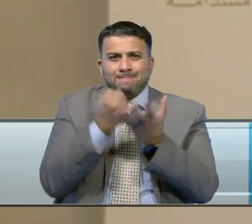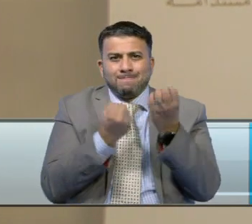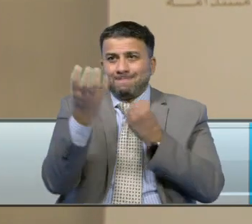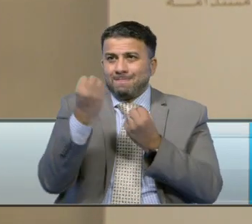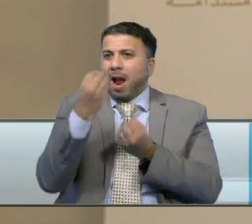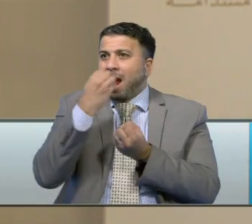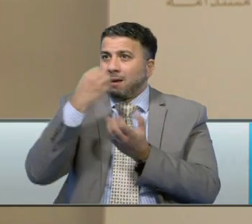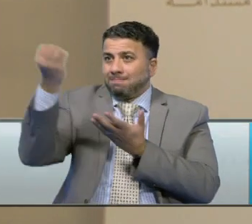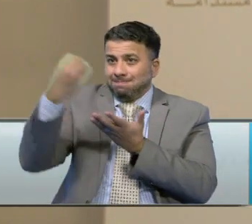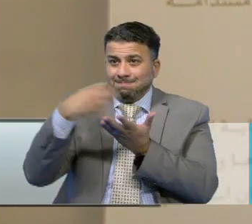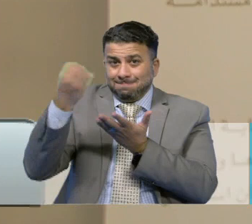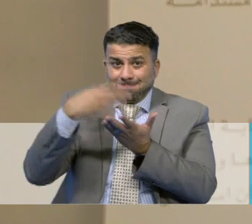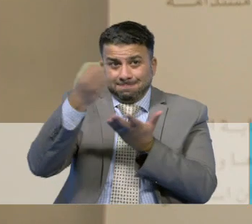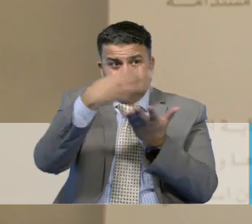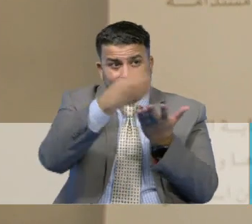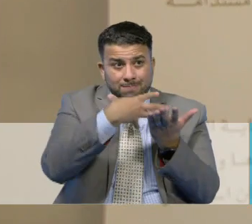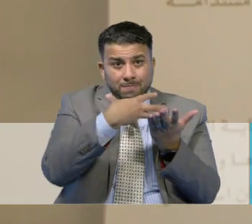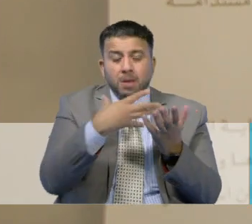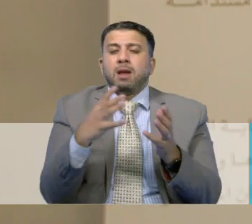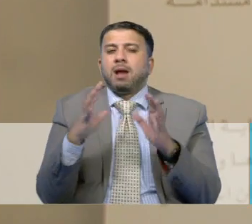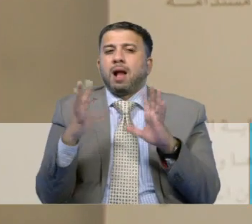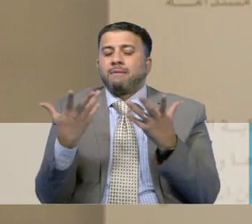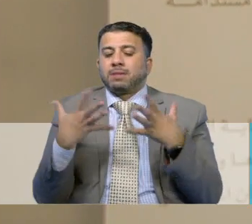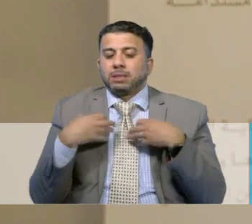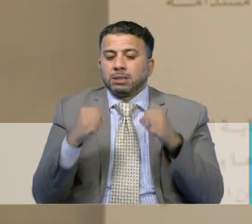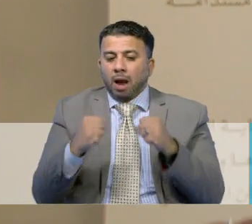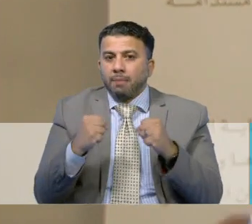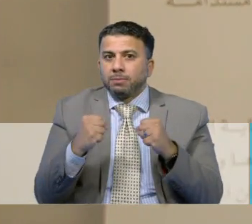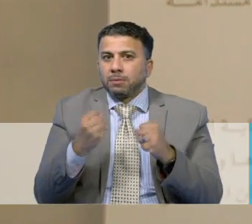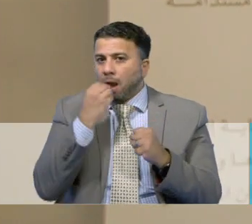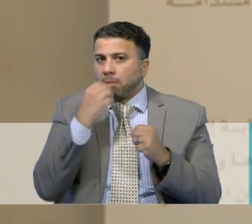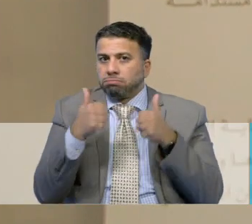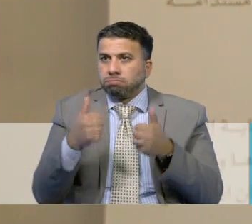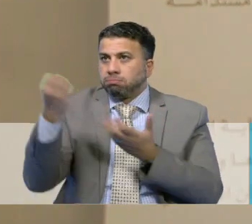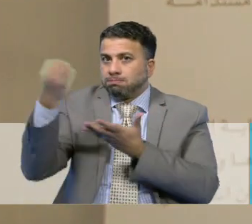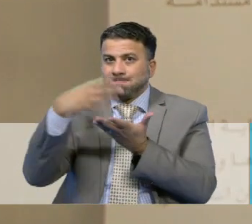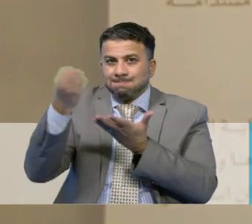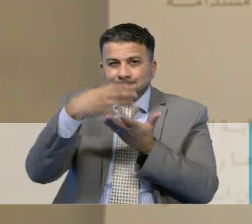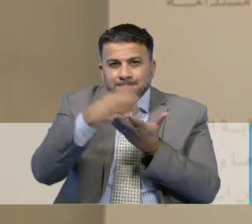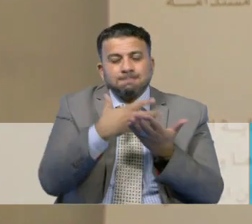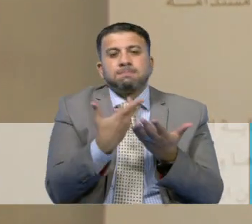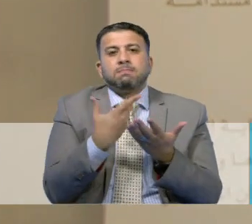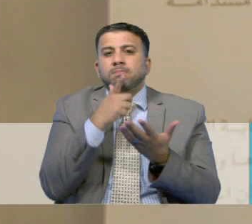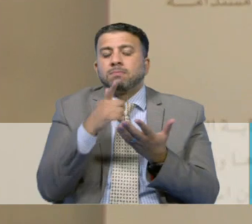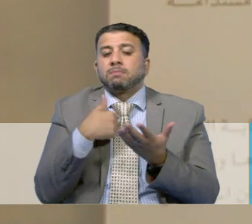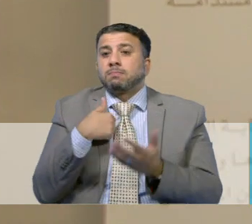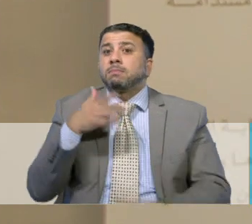والتأكد من سلامته. زيارة مثل هذه في موقع مثل هذا